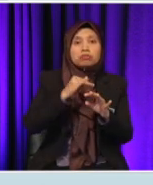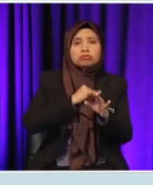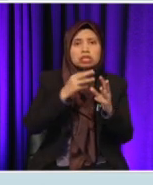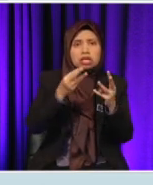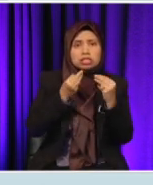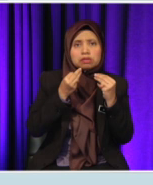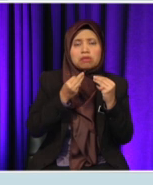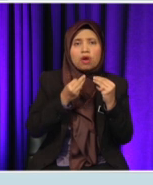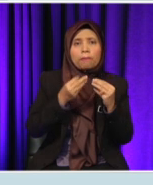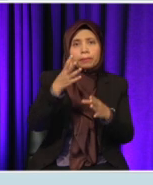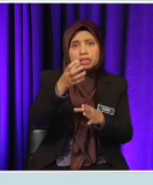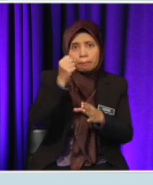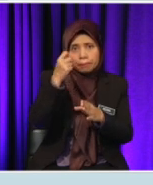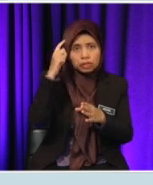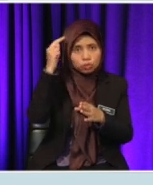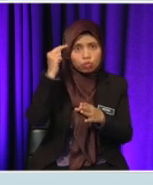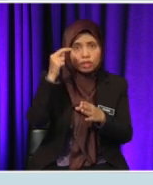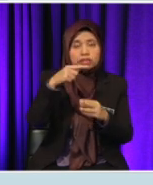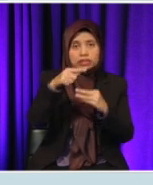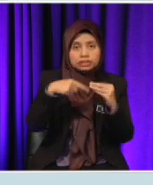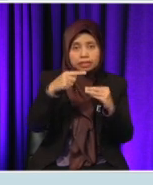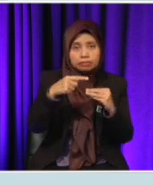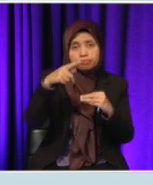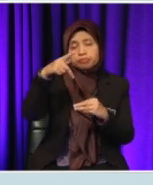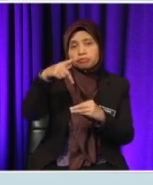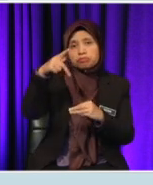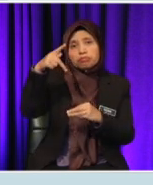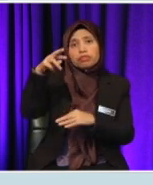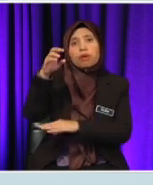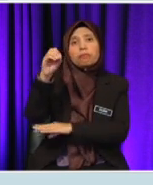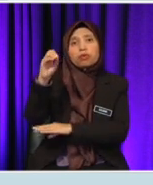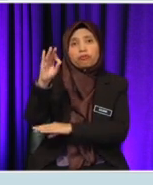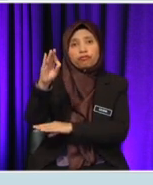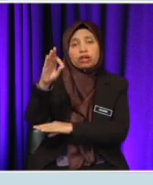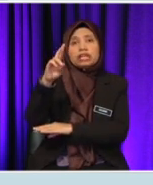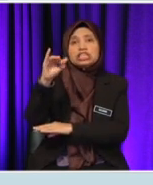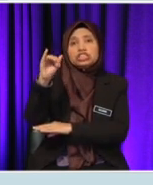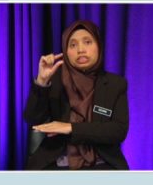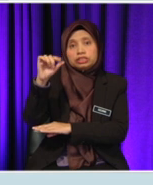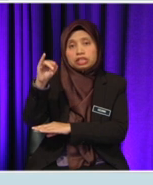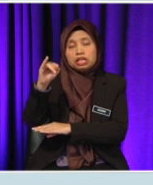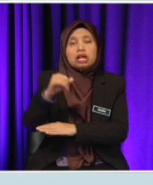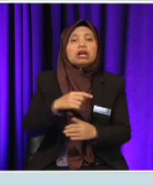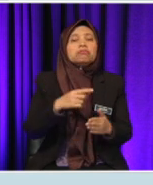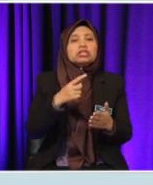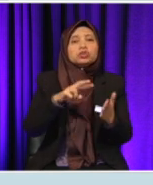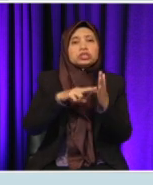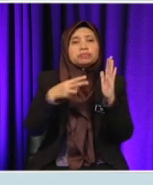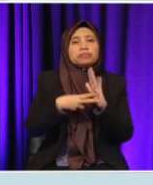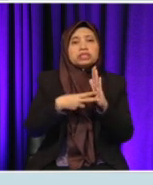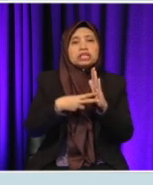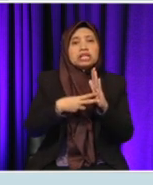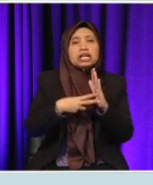yang disiarkan adalah Akbar Oke Berikan contoh teknik yang terdapat dalam petikan masuk di sini teknik